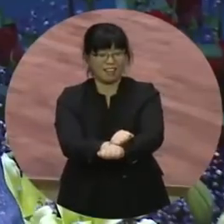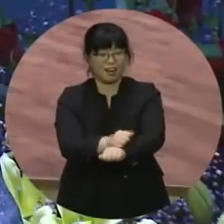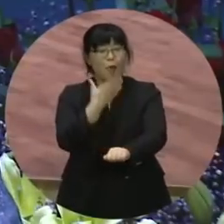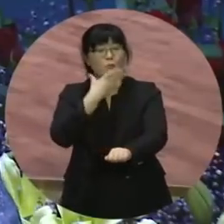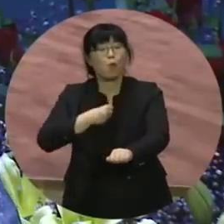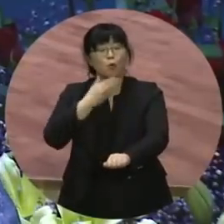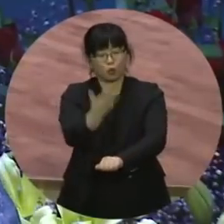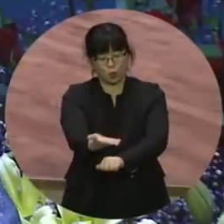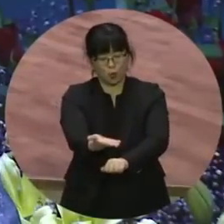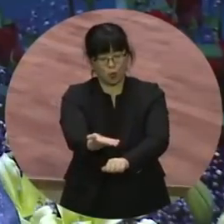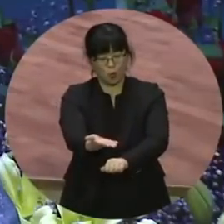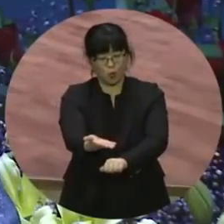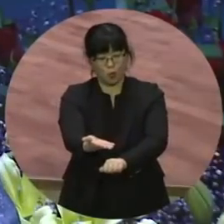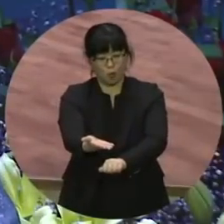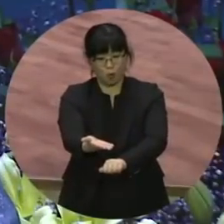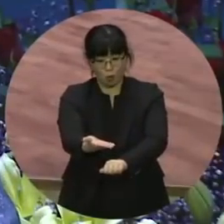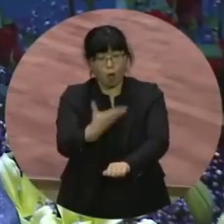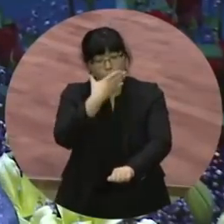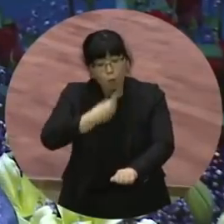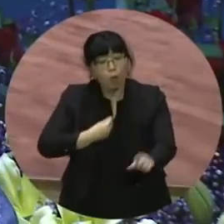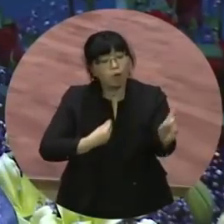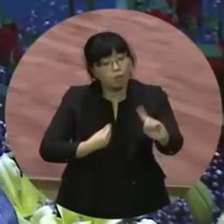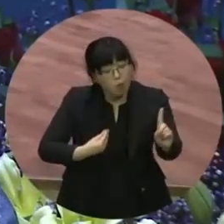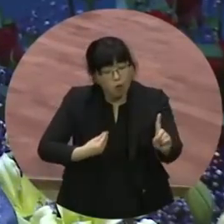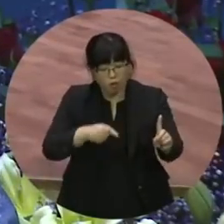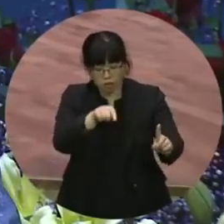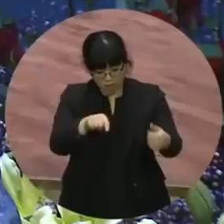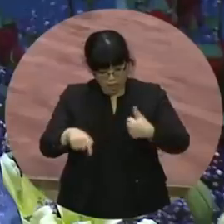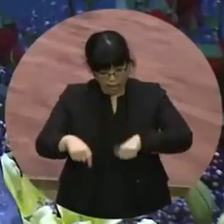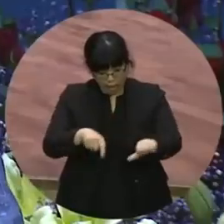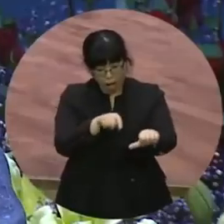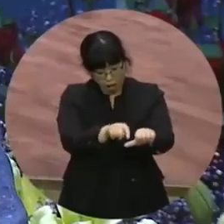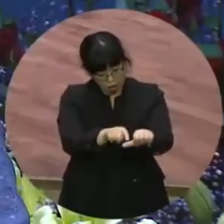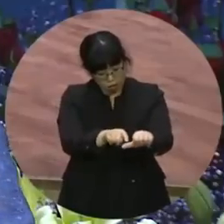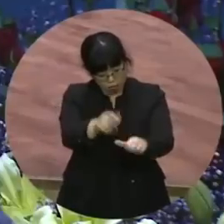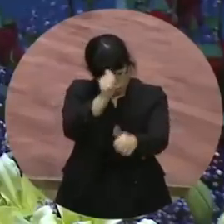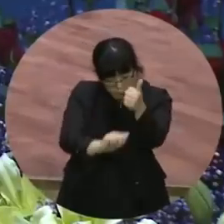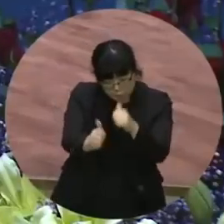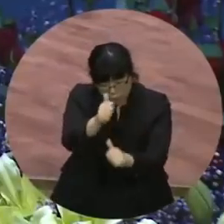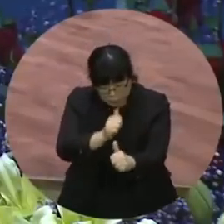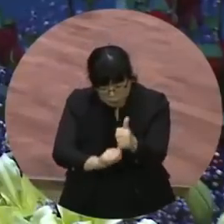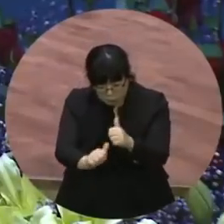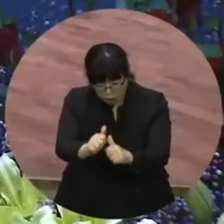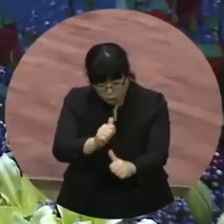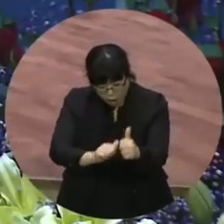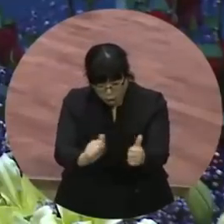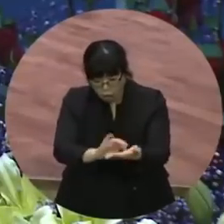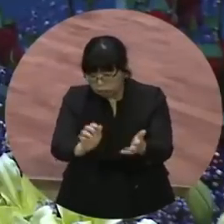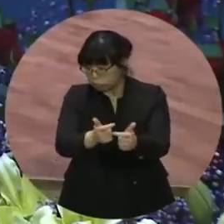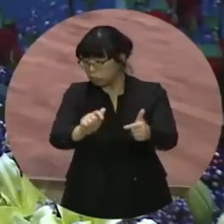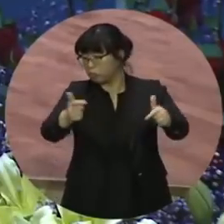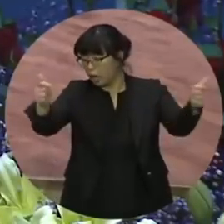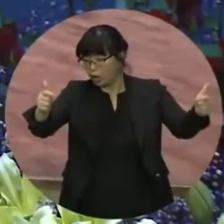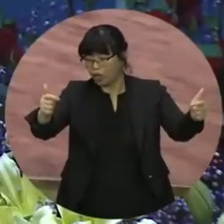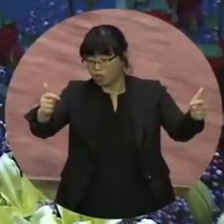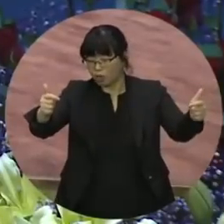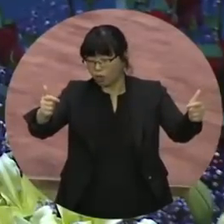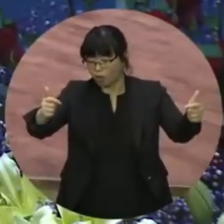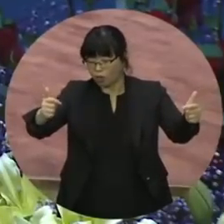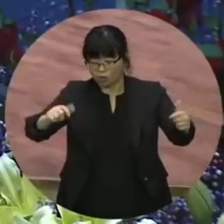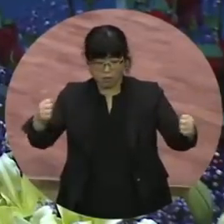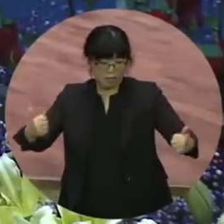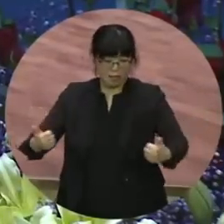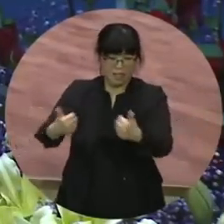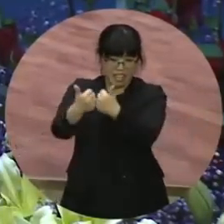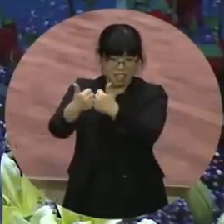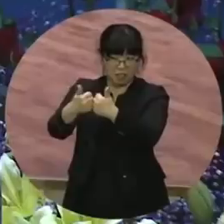씨가 크게 번성할 것이다. 너 씨가 그 대적의 성문을 차지할 것이다. 너 씨로 말미암아